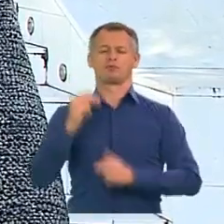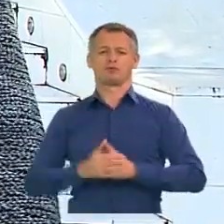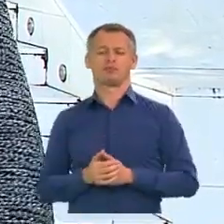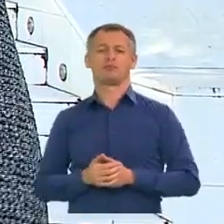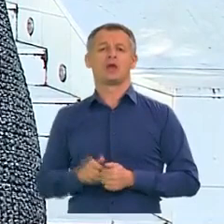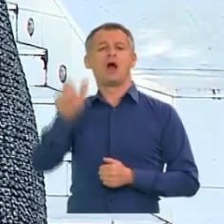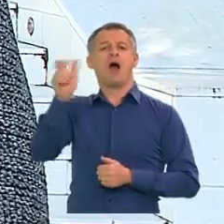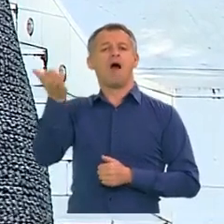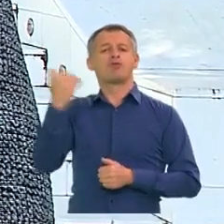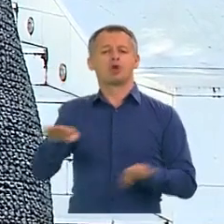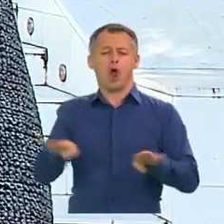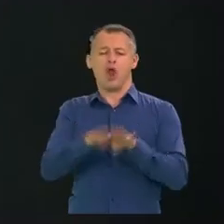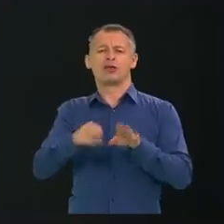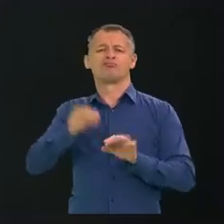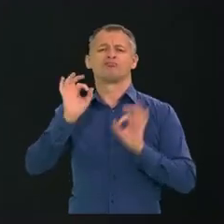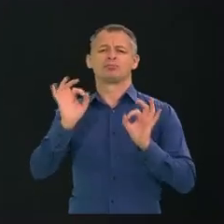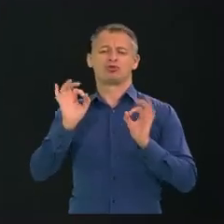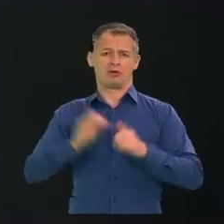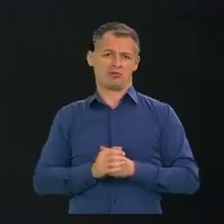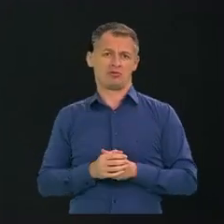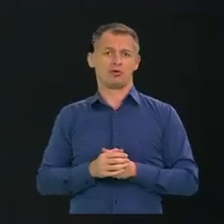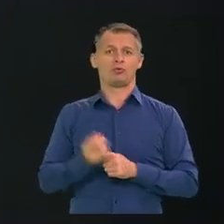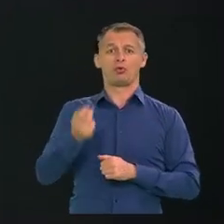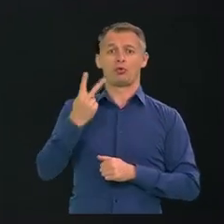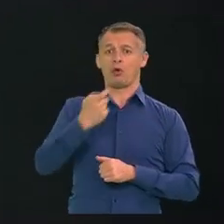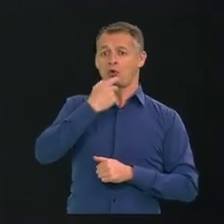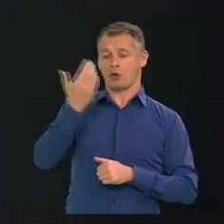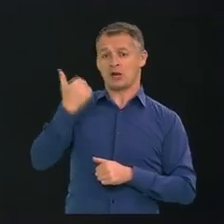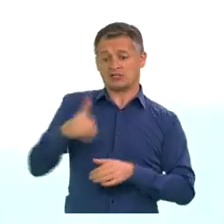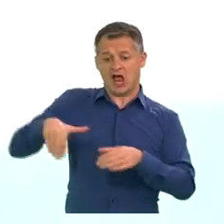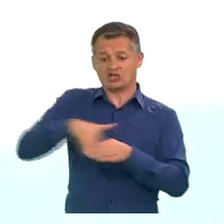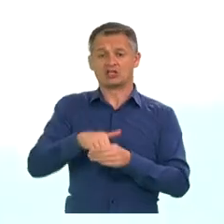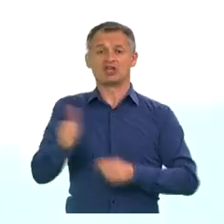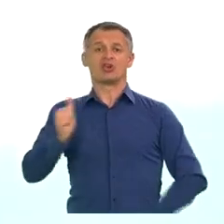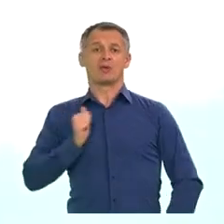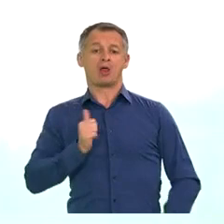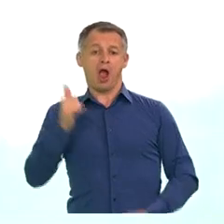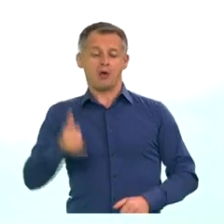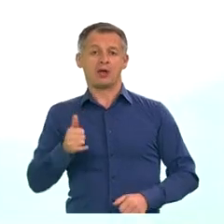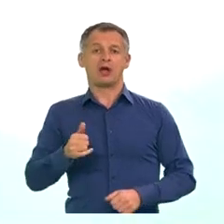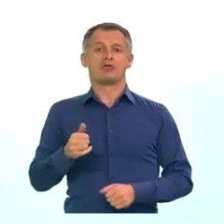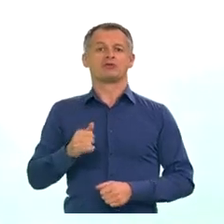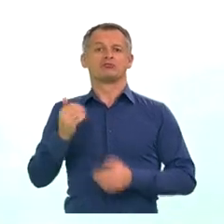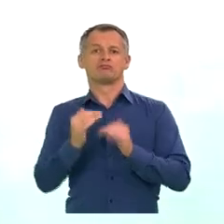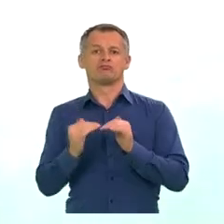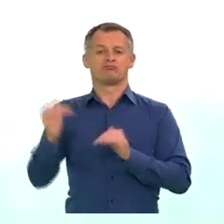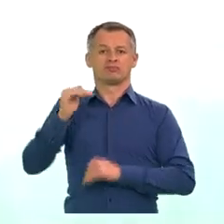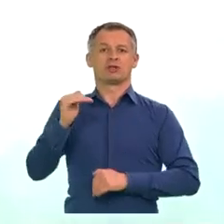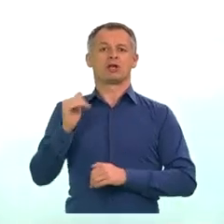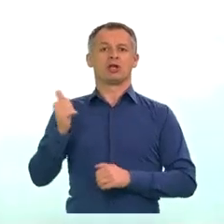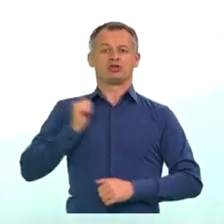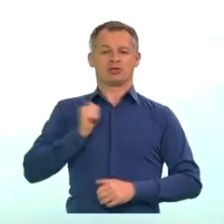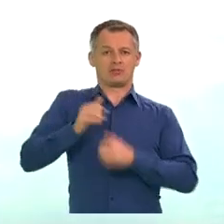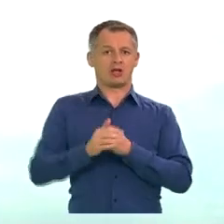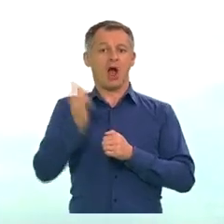A fost un coleg de excepție. În urmă cu 2 ani, bărbatul s-a angajat în jandarmerie, iar în prezent era ofițer. Acum, în cadrul